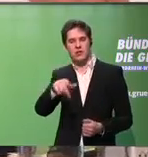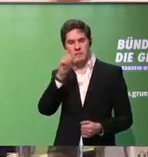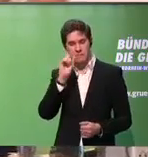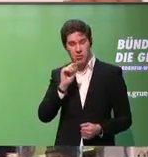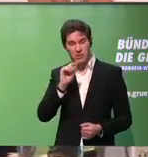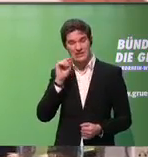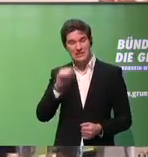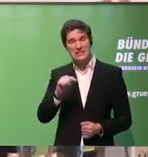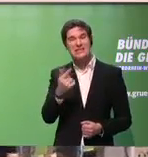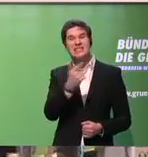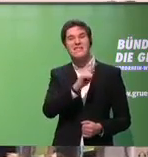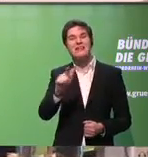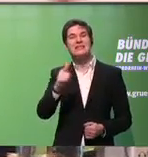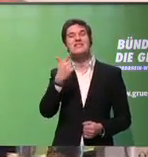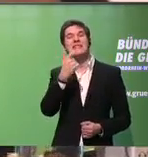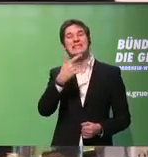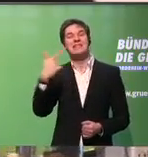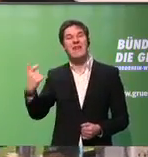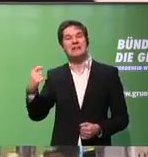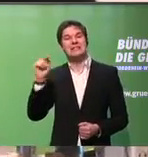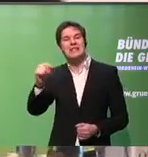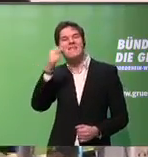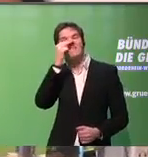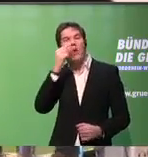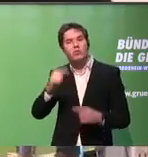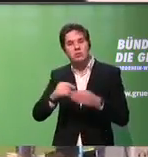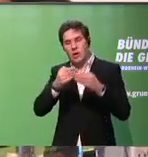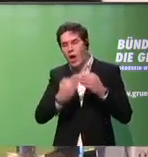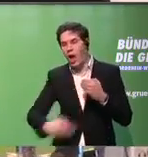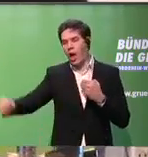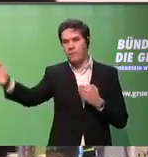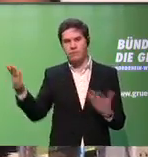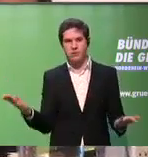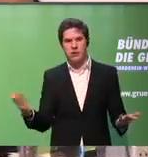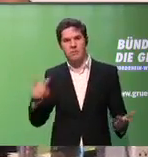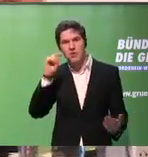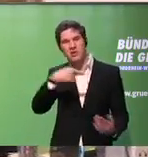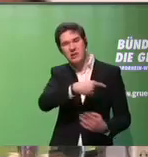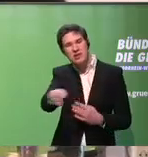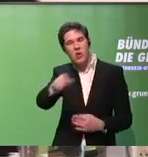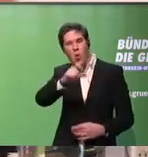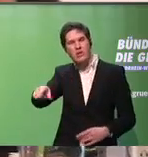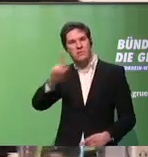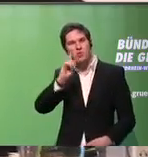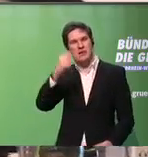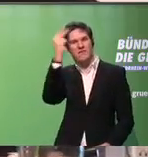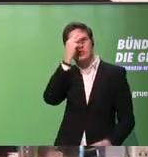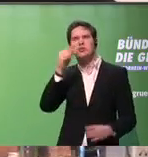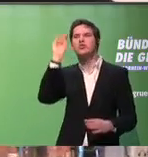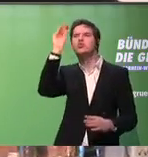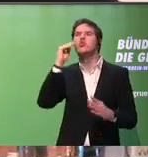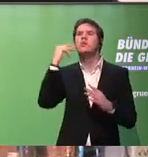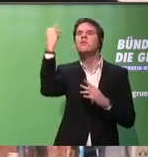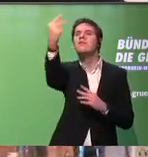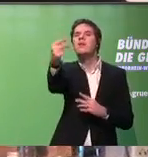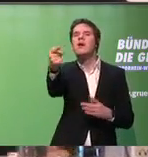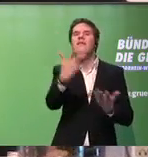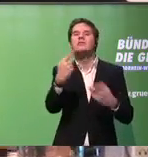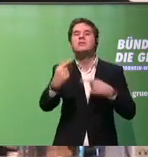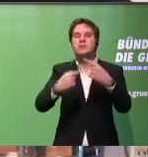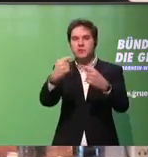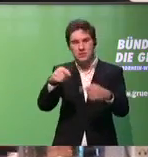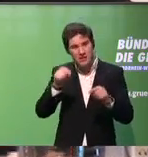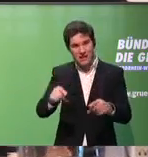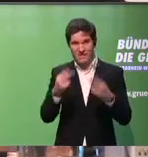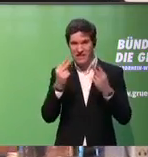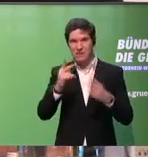nach 2020? Und das die Leute können verstehen. Und ich glaube, dass das ist unsere